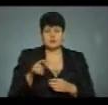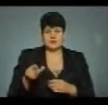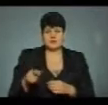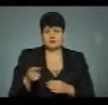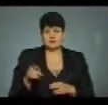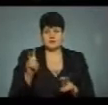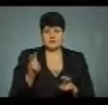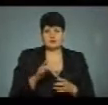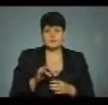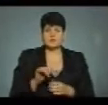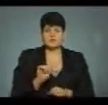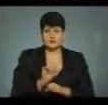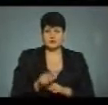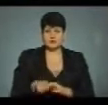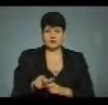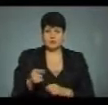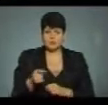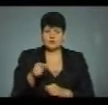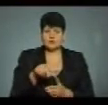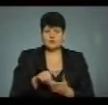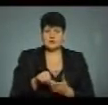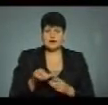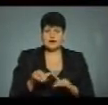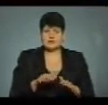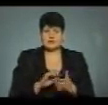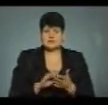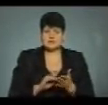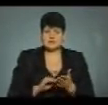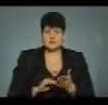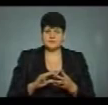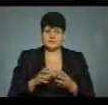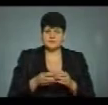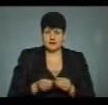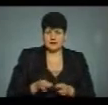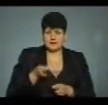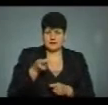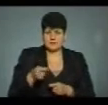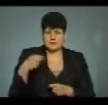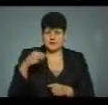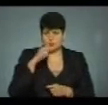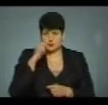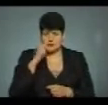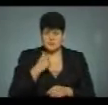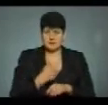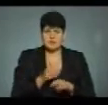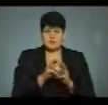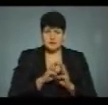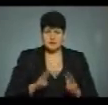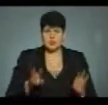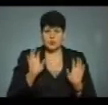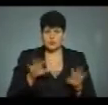«Тернопільський» перекривали дорогу в Тернополі. Тоді учасники акції написали резолюцію, яку адресували президенту України, прем'єр-міністру,